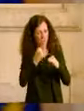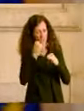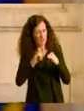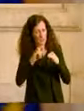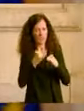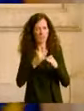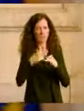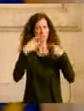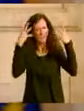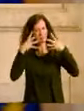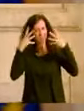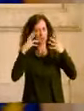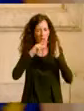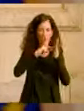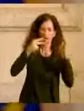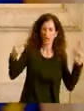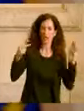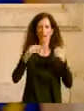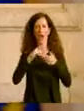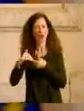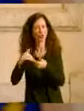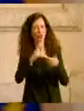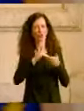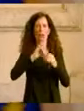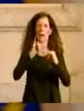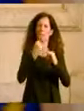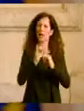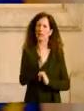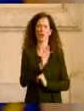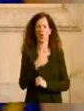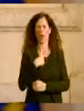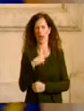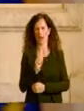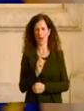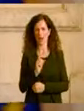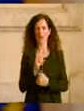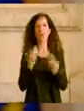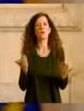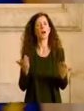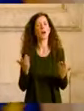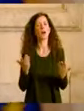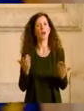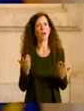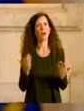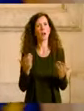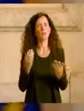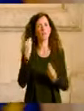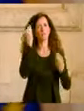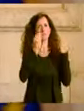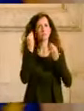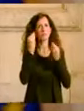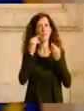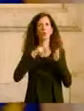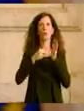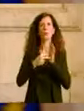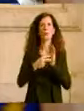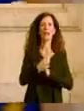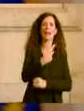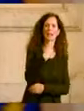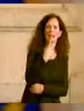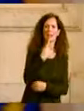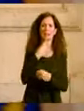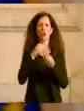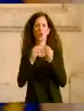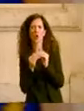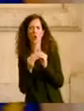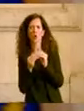logica dell'ingegneria societaria particolare. Però non dobbiamo porci il problema chi come sta